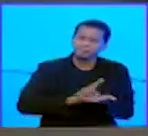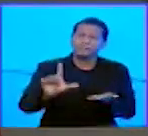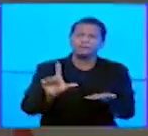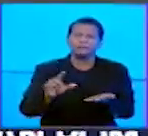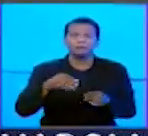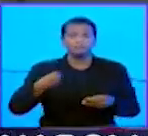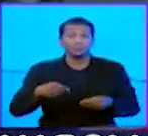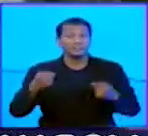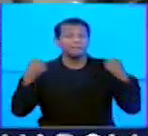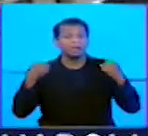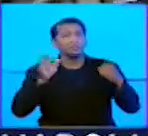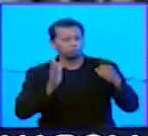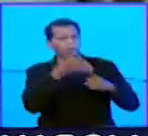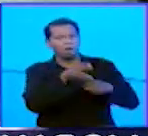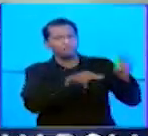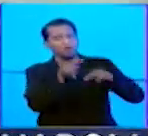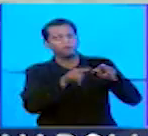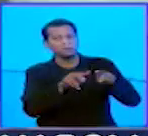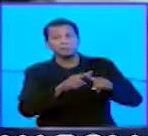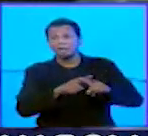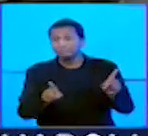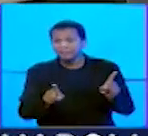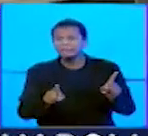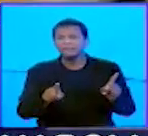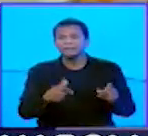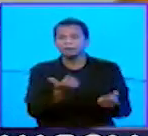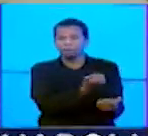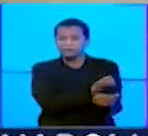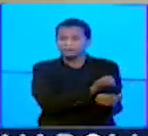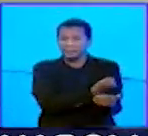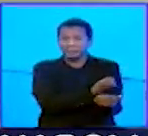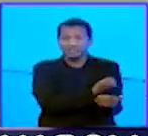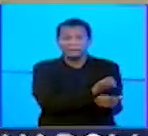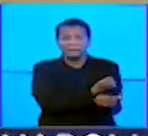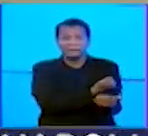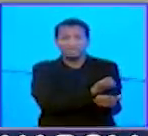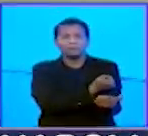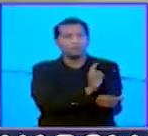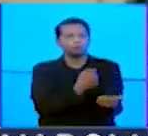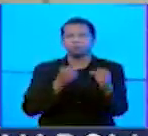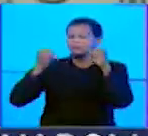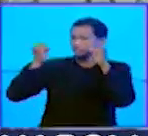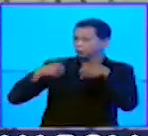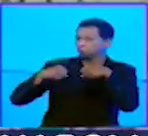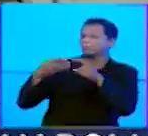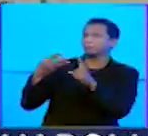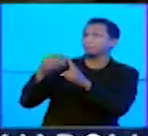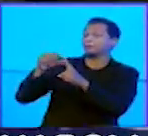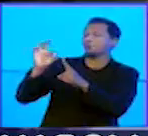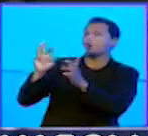Namun penggunaan vaksin masih menunggu persetujuan penggunaan darurat atau emergency usai otoritas Yeon oleh badan pop